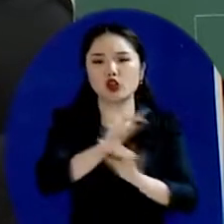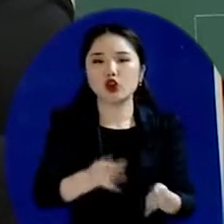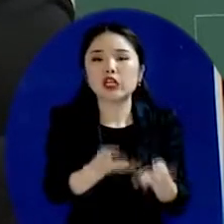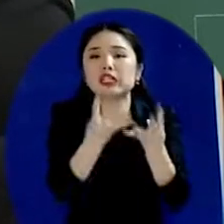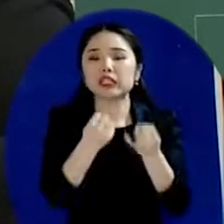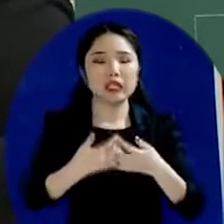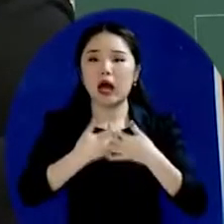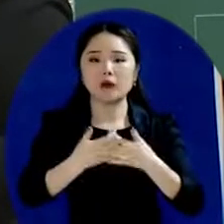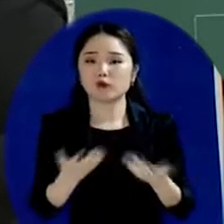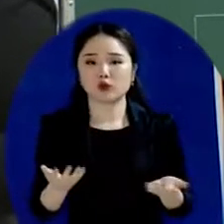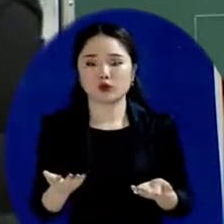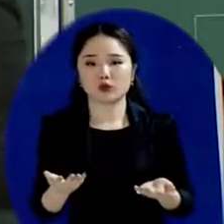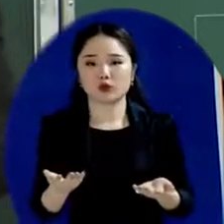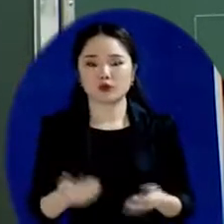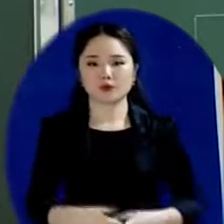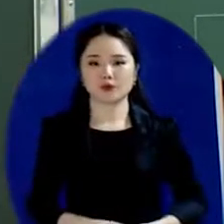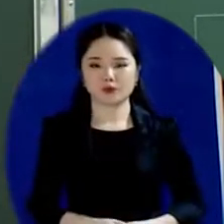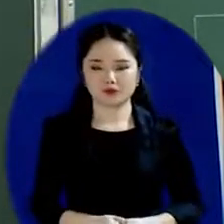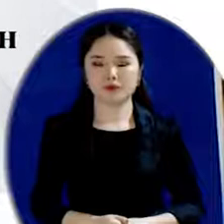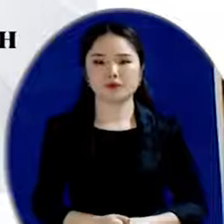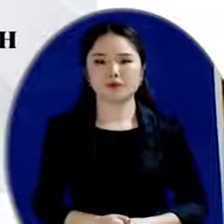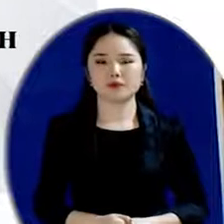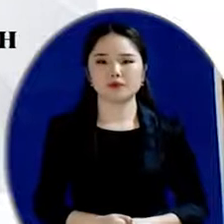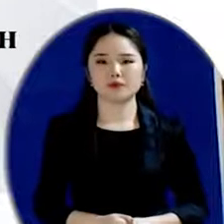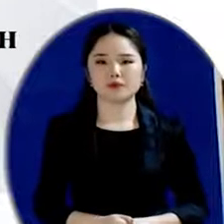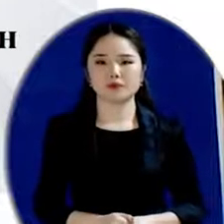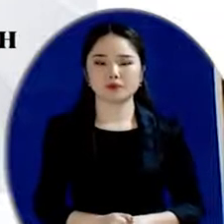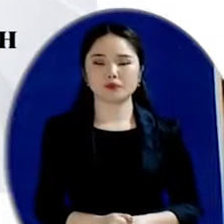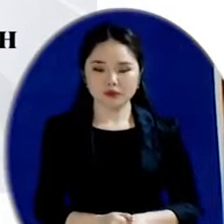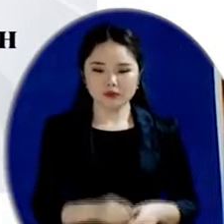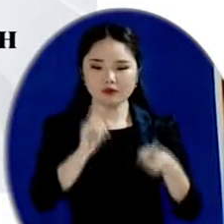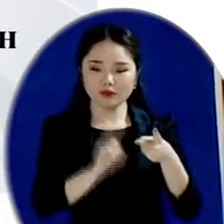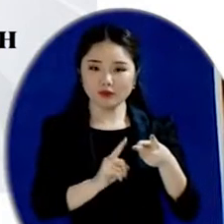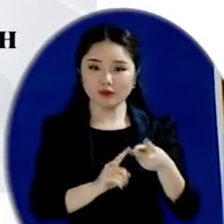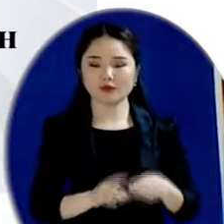нь. За зүйтэй. За дараа нь хүслэн дүүдээ